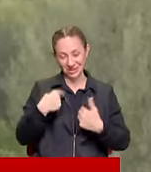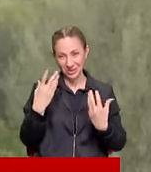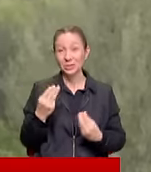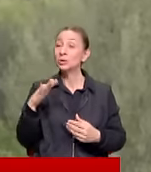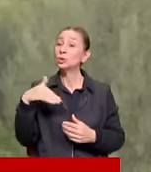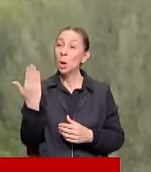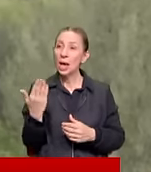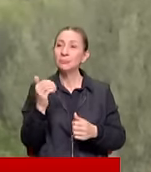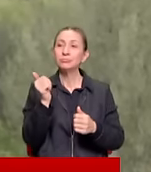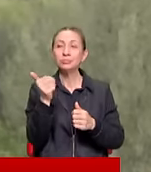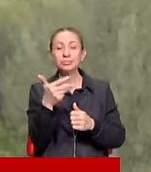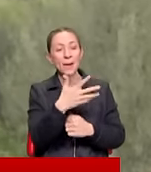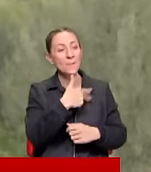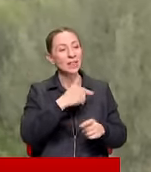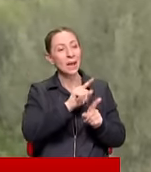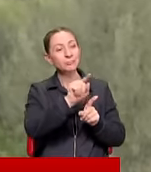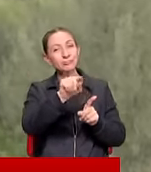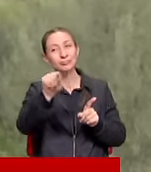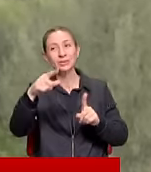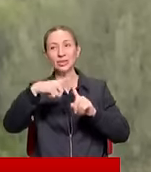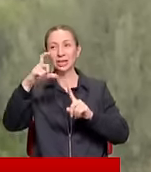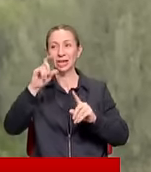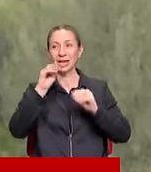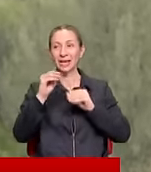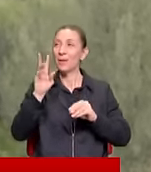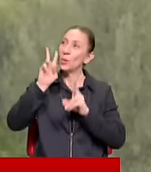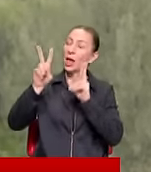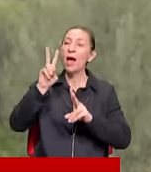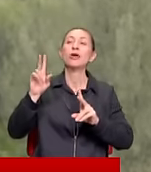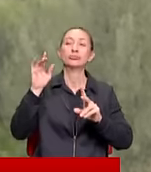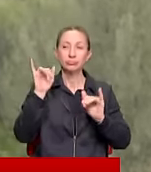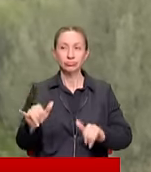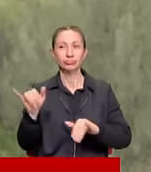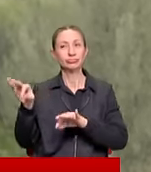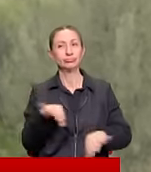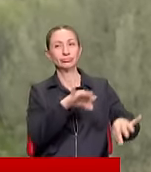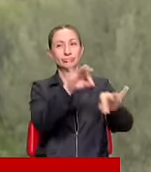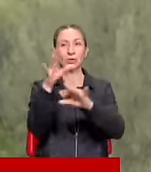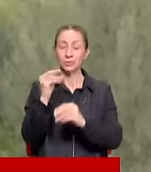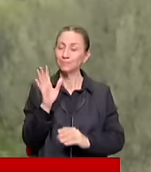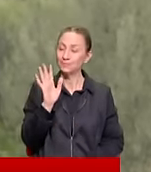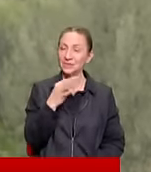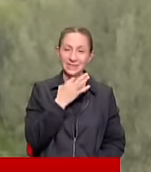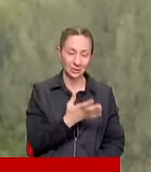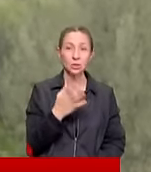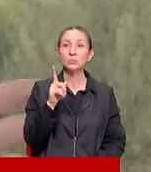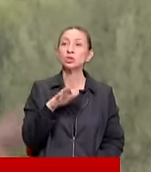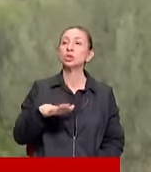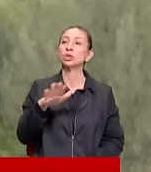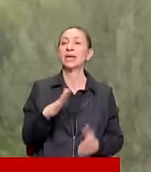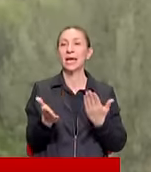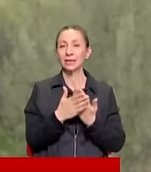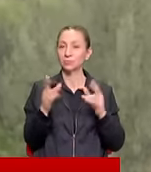ve sonrasında da diğer belediyelerde de öncü oldunuz. Onu da evet, bir kez daha söylemiş olayım. Sağ olun, şimdi sosyal